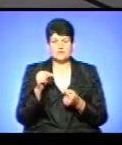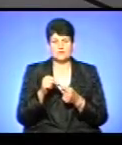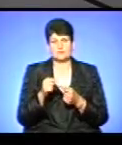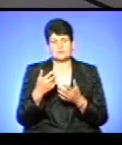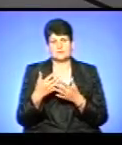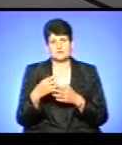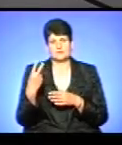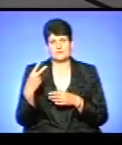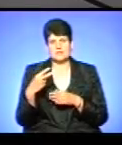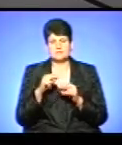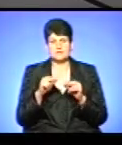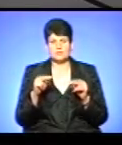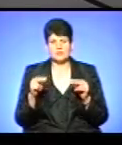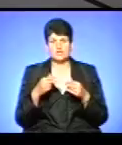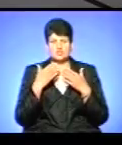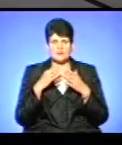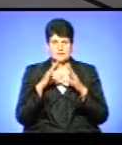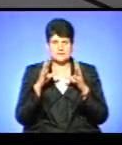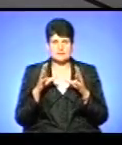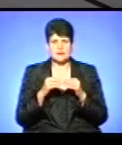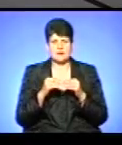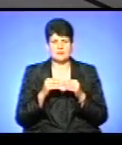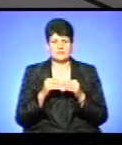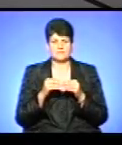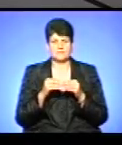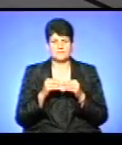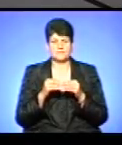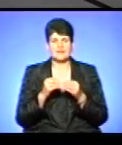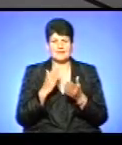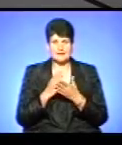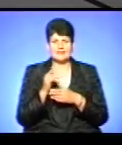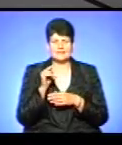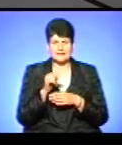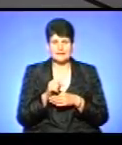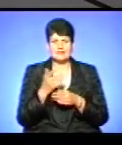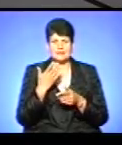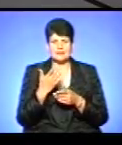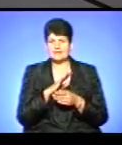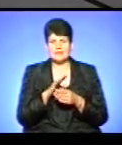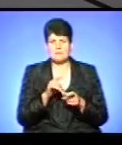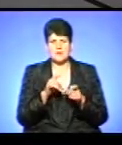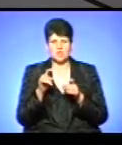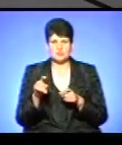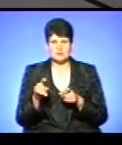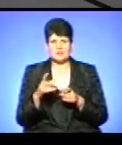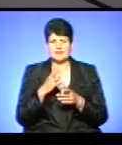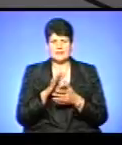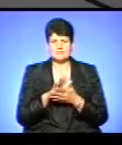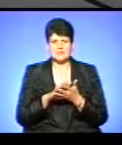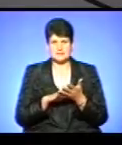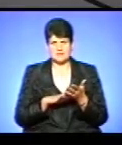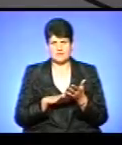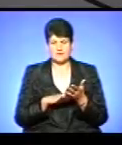20 педагогів, які читають загальні дисципліни. Тобто є такі, які не перейшли, тобто це ті, які не написали заяву.